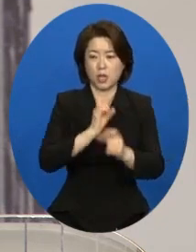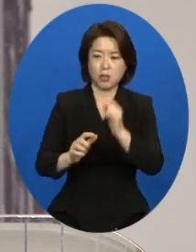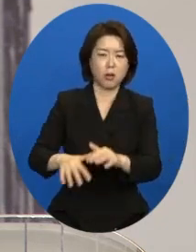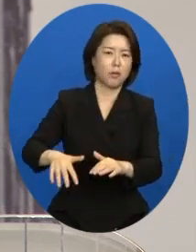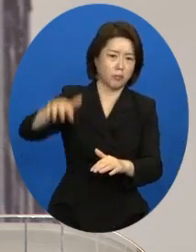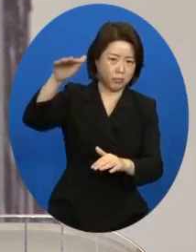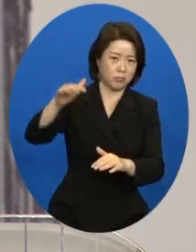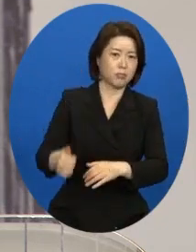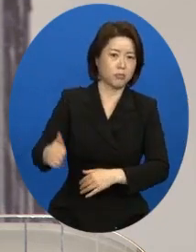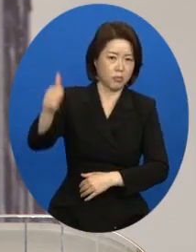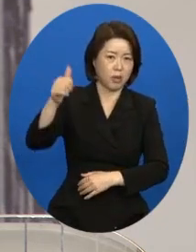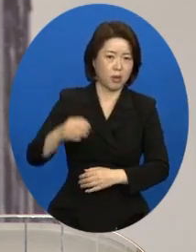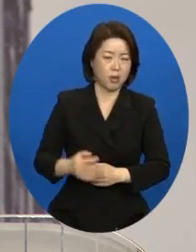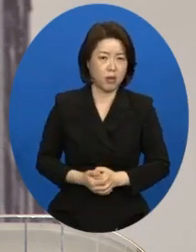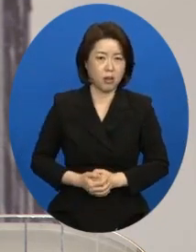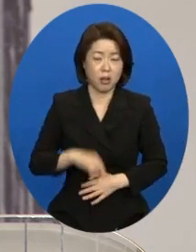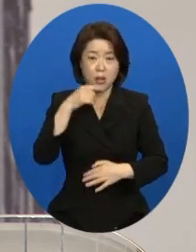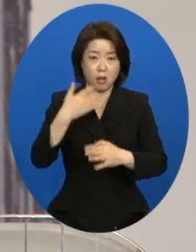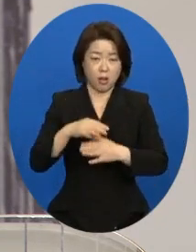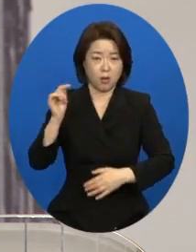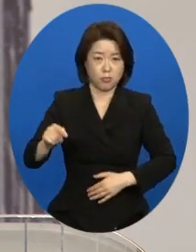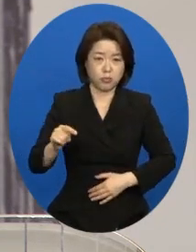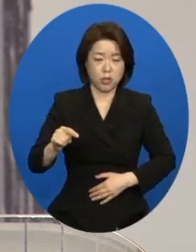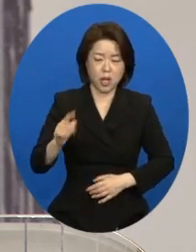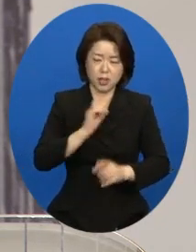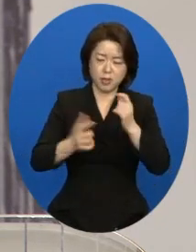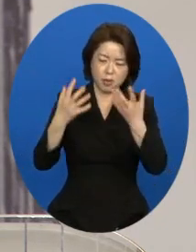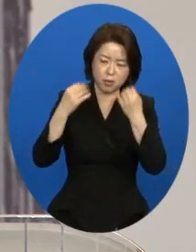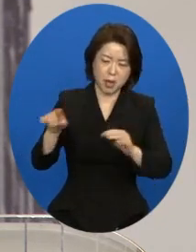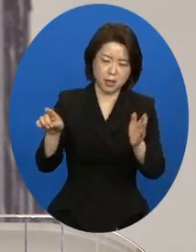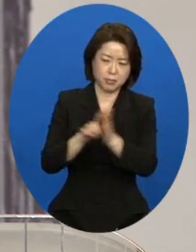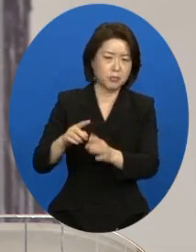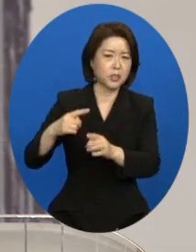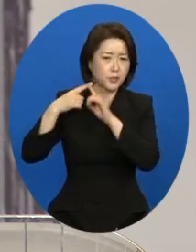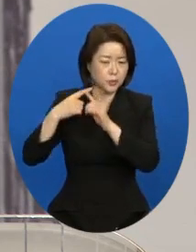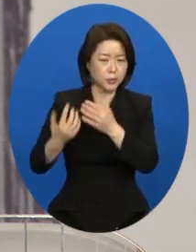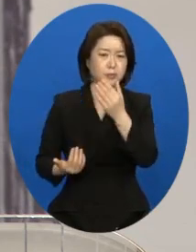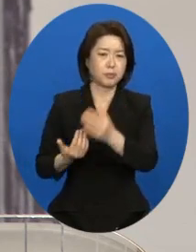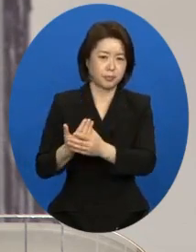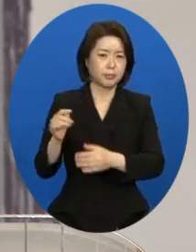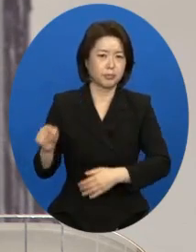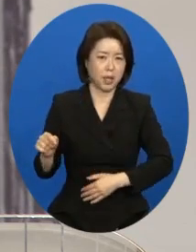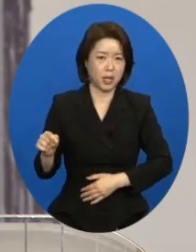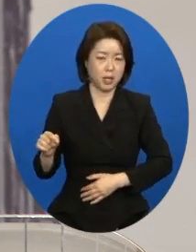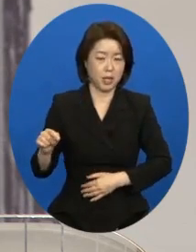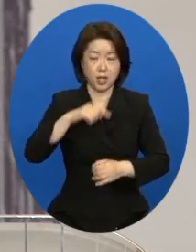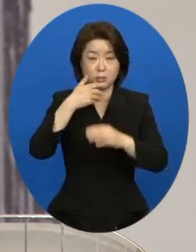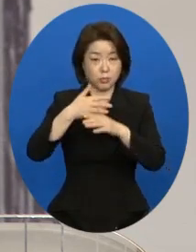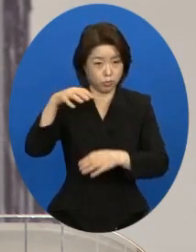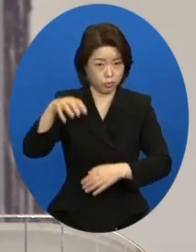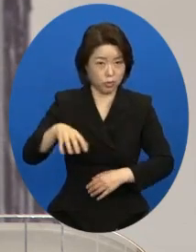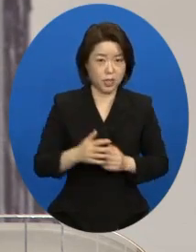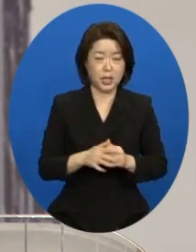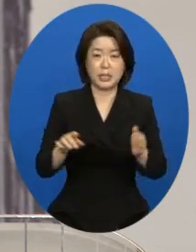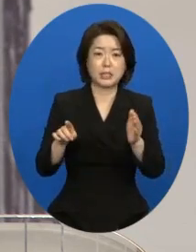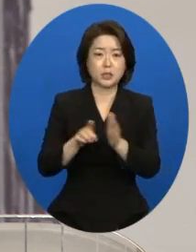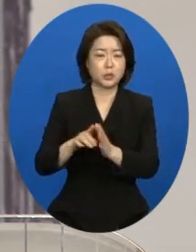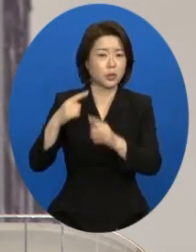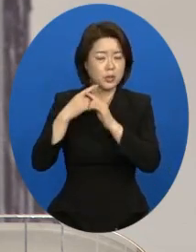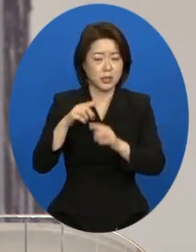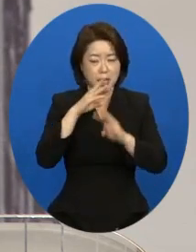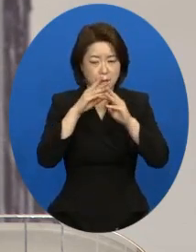숫자입니다. 북한에 훨씬 더 많은 순교자들이 발생했다는 거예요. 여러분, 북한은요, 순교자의